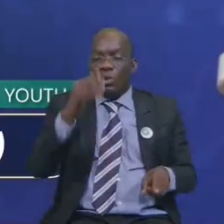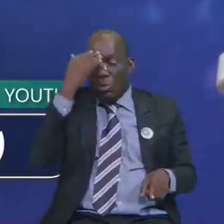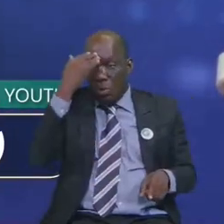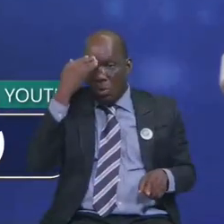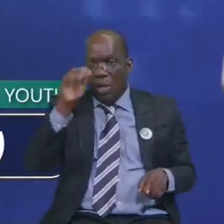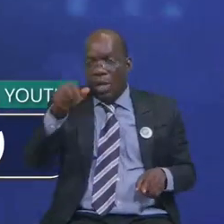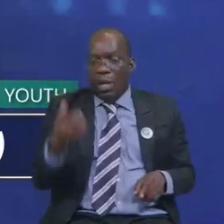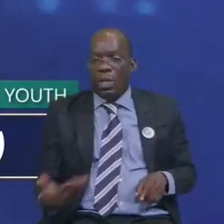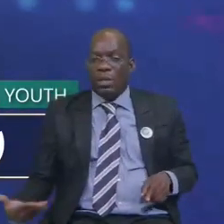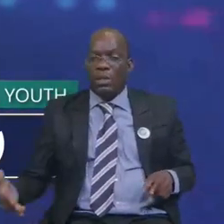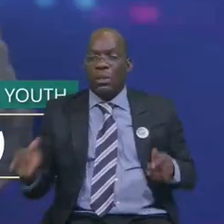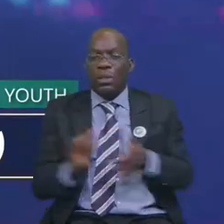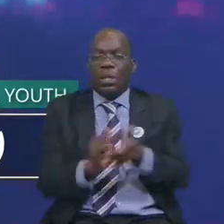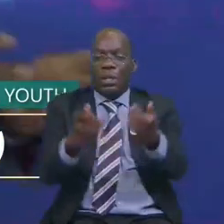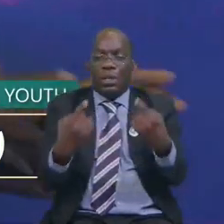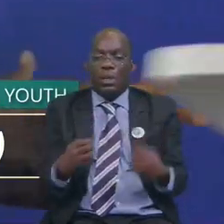qui vient